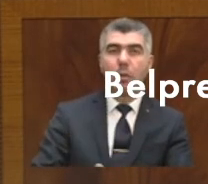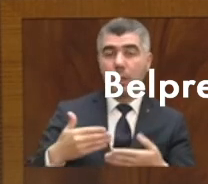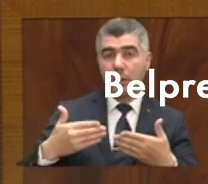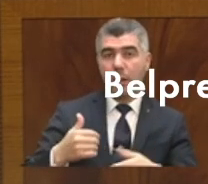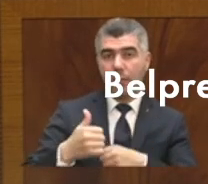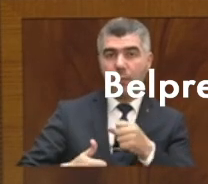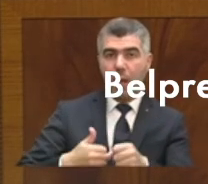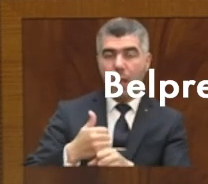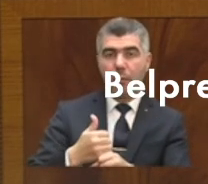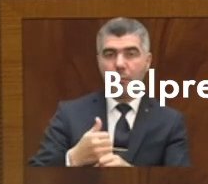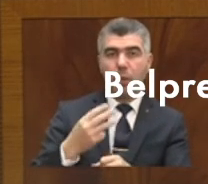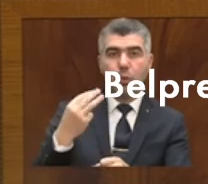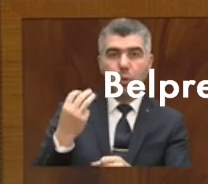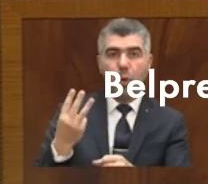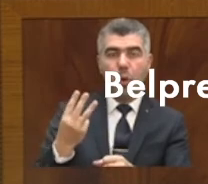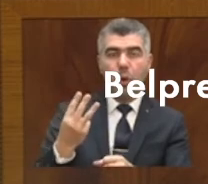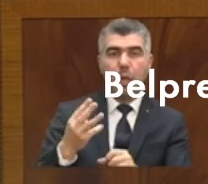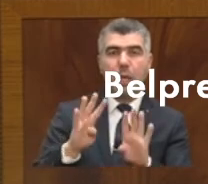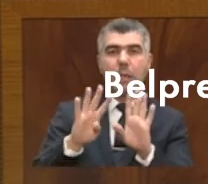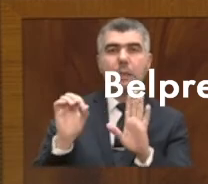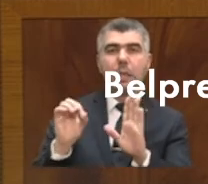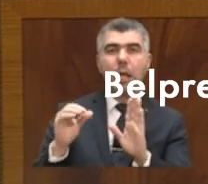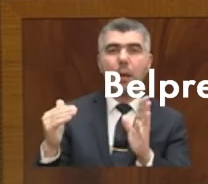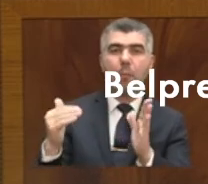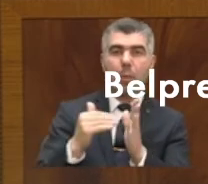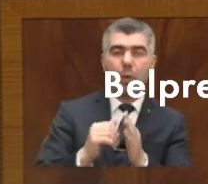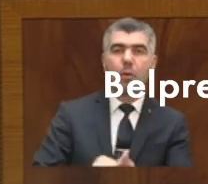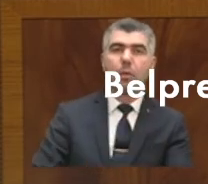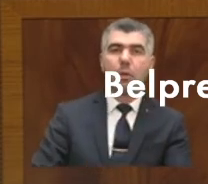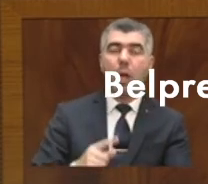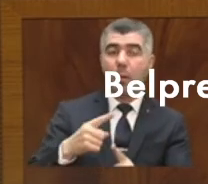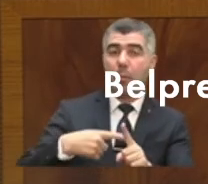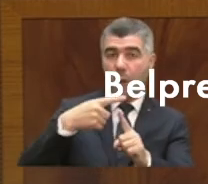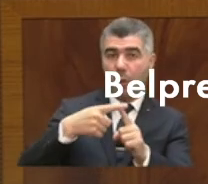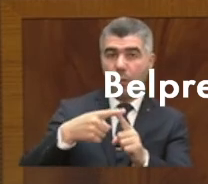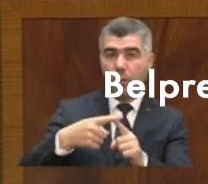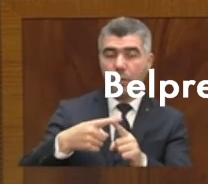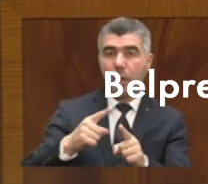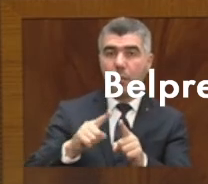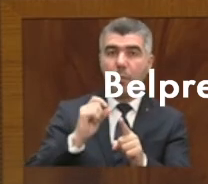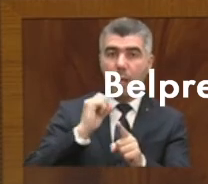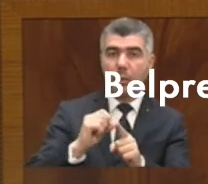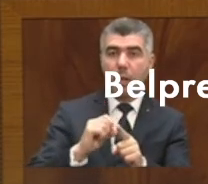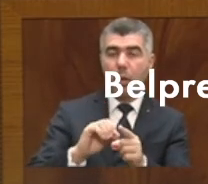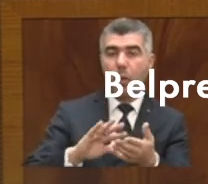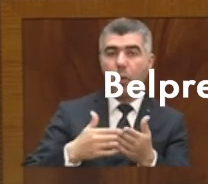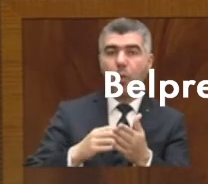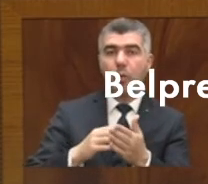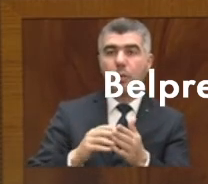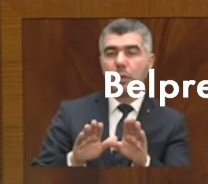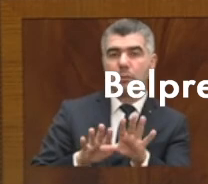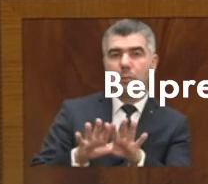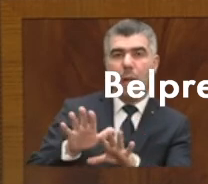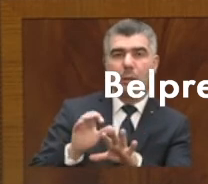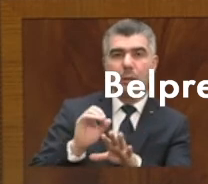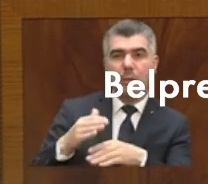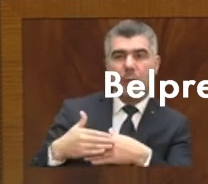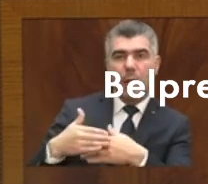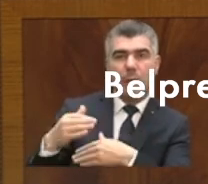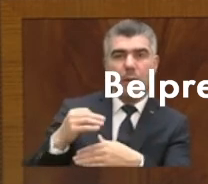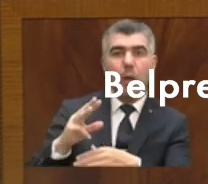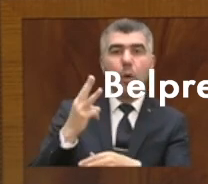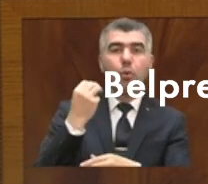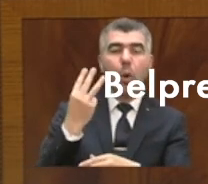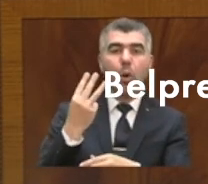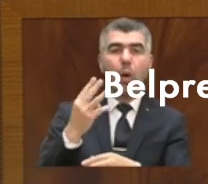السنة في الثلاث شهور الأولى فقط 90 مليون متر مكعب. أكثر من ذلك بالنسبة لسد الوحدة اللي كانت تدخل فيه في الثلاث شهور